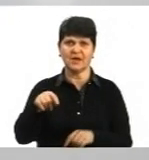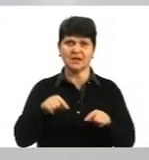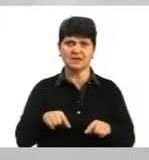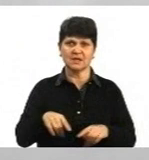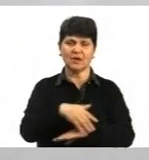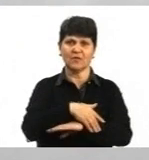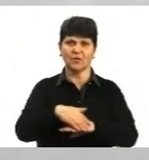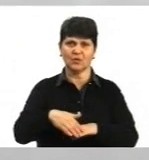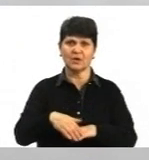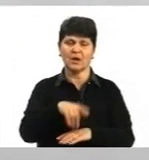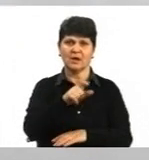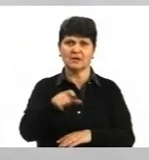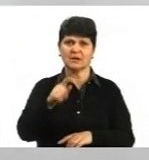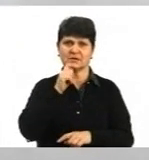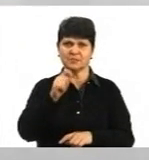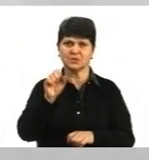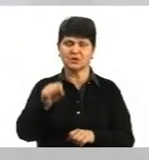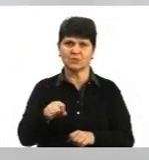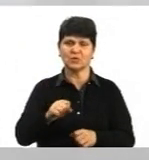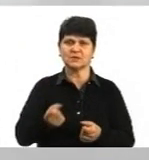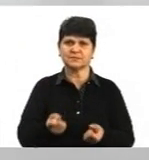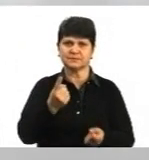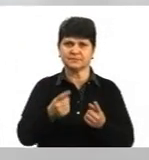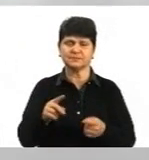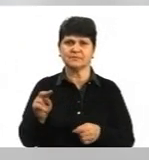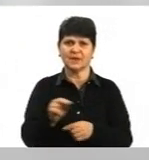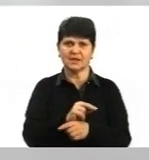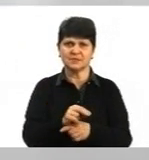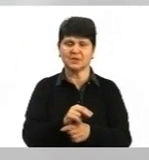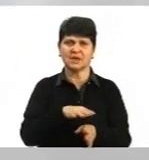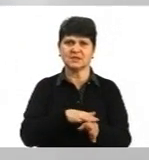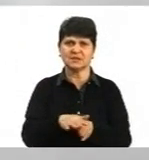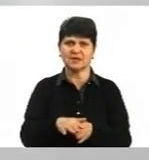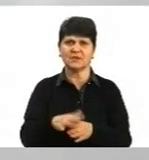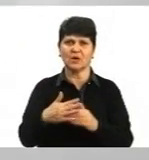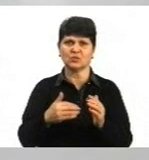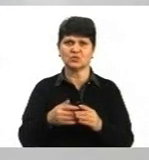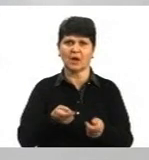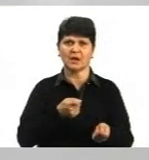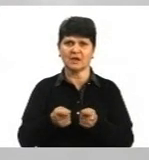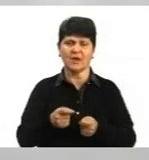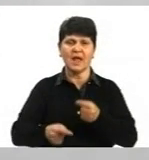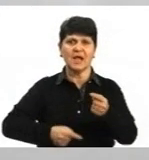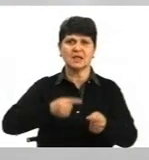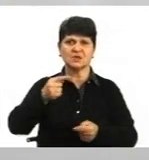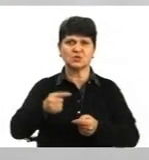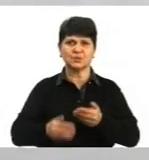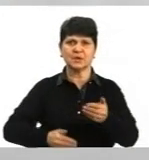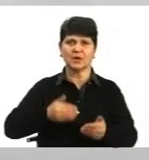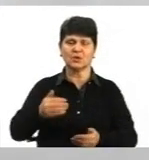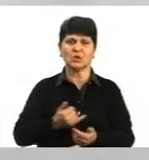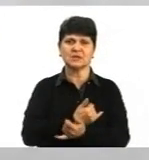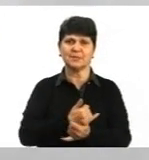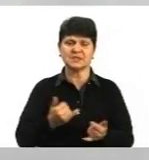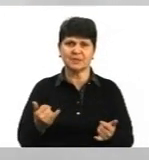Диспетчер може моніторити їхній стан, виявляти несправності, а також здійснювати ручне керування. Наступний крок – забезпечити роботу світлофорів у